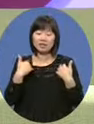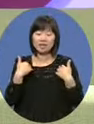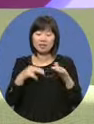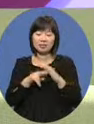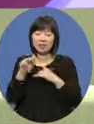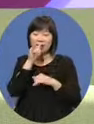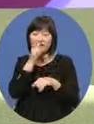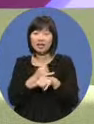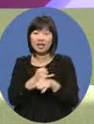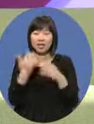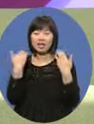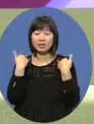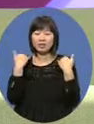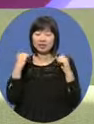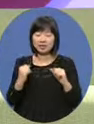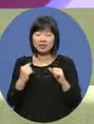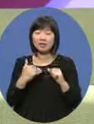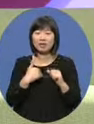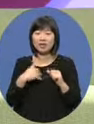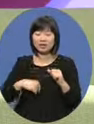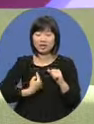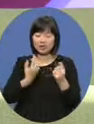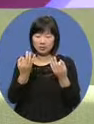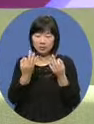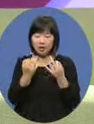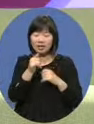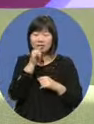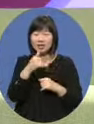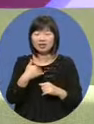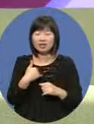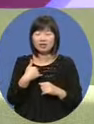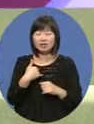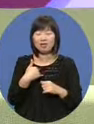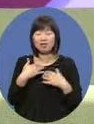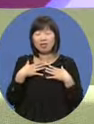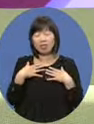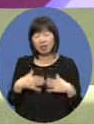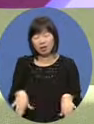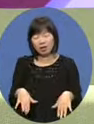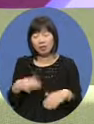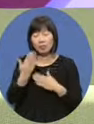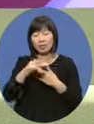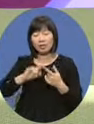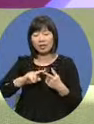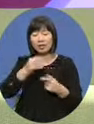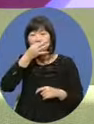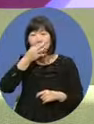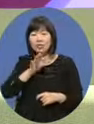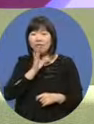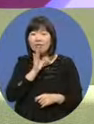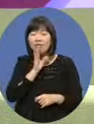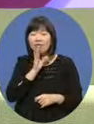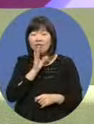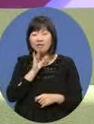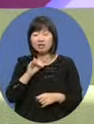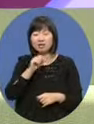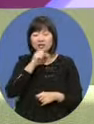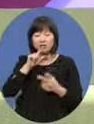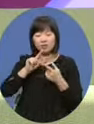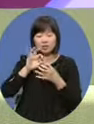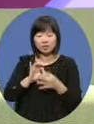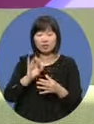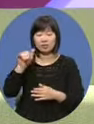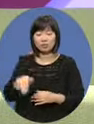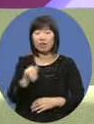나와서 학교에 있는 저, 집에 있는 저 자신을 보면은 저는 막 피폐해져 있는 거죠. 몸은 몸대로 힘들고. 떨어지고 있는 학생이었죠. 네, 성적은 계속